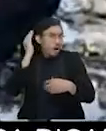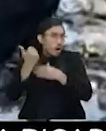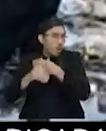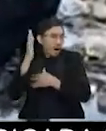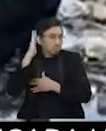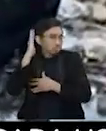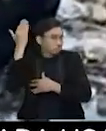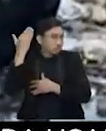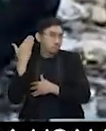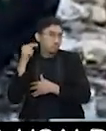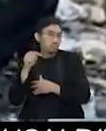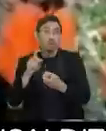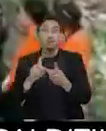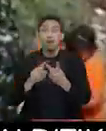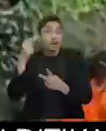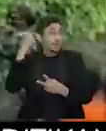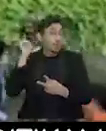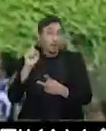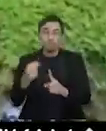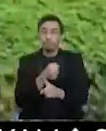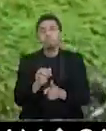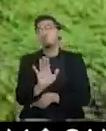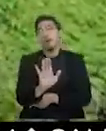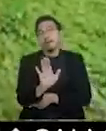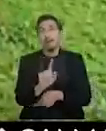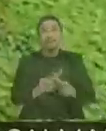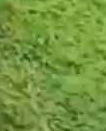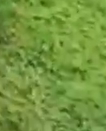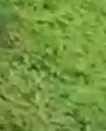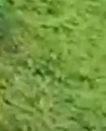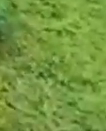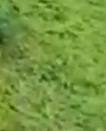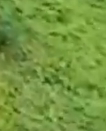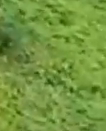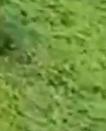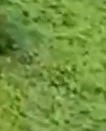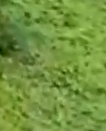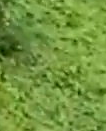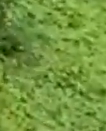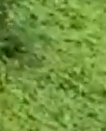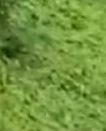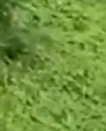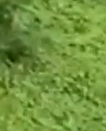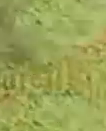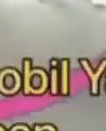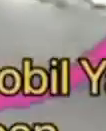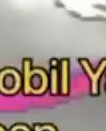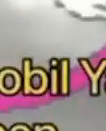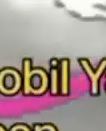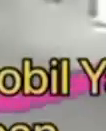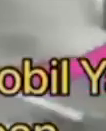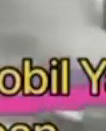bukan karena tindak penganiayaan, namun akibat benturan saat korban jatuh ke sungai. Dari hasil temuan, polisi